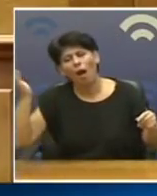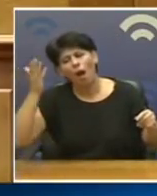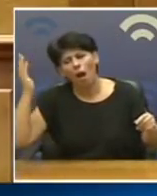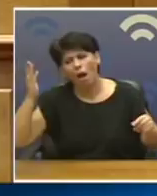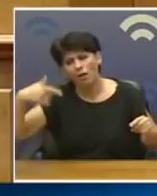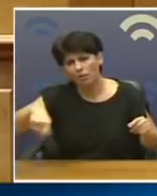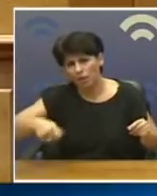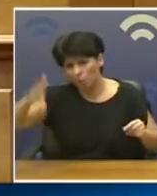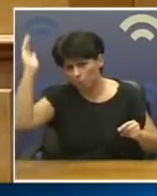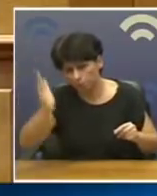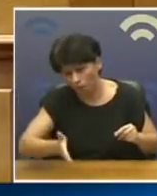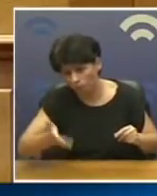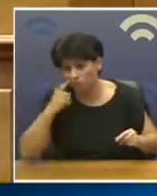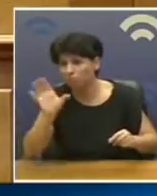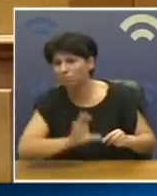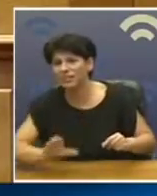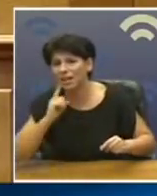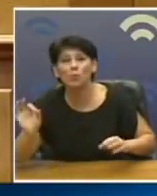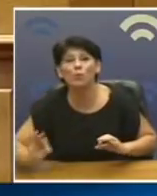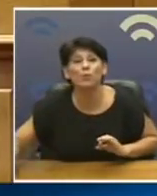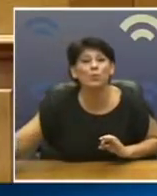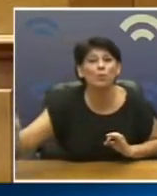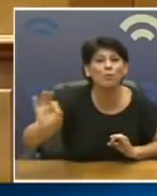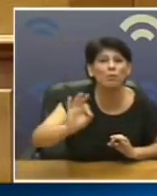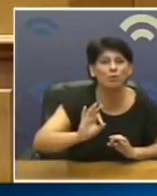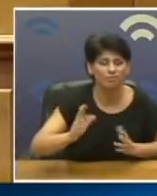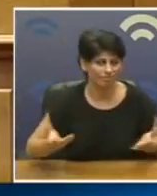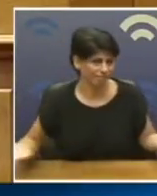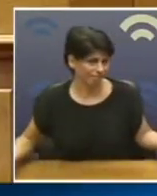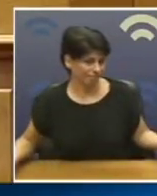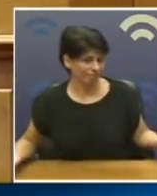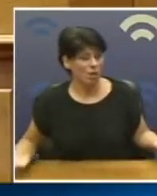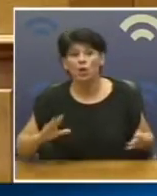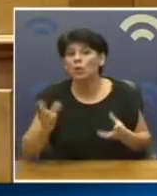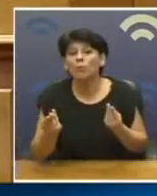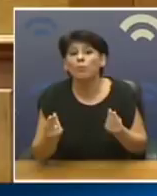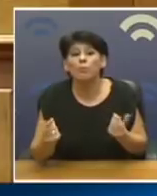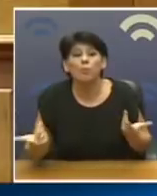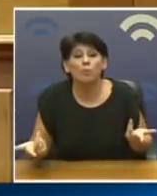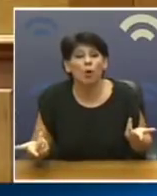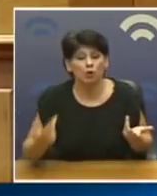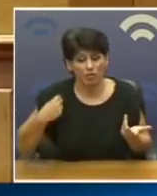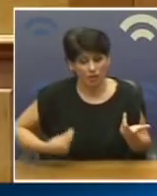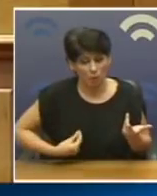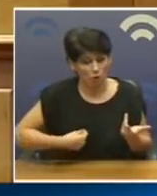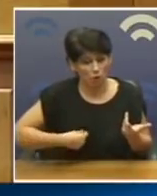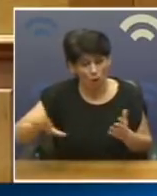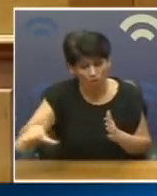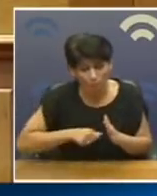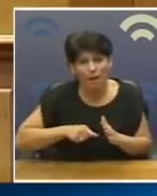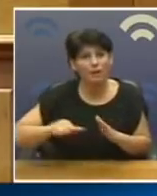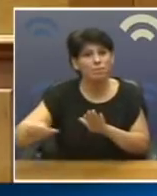γύρευε. Πώς θα ανακτήσει το δημόσιο, το κλεμμένο χρήμα? Και